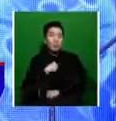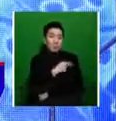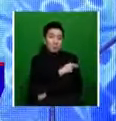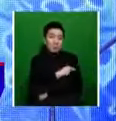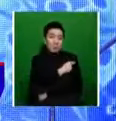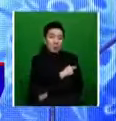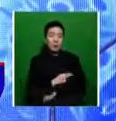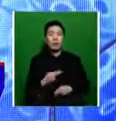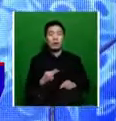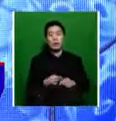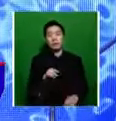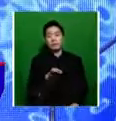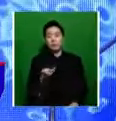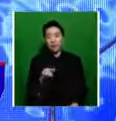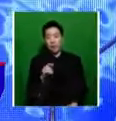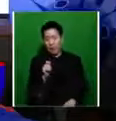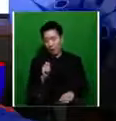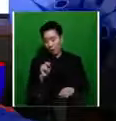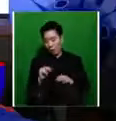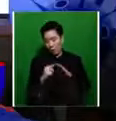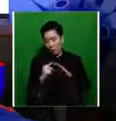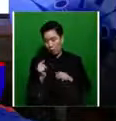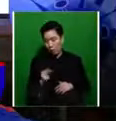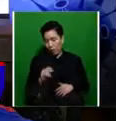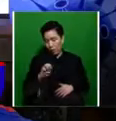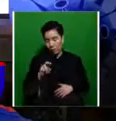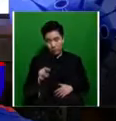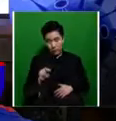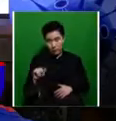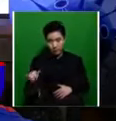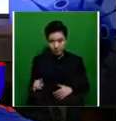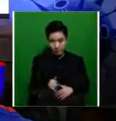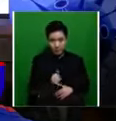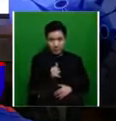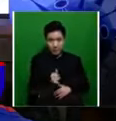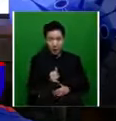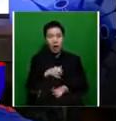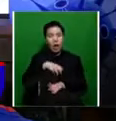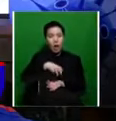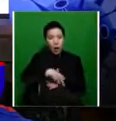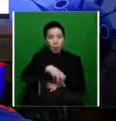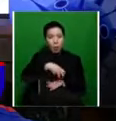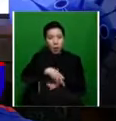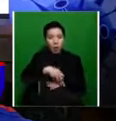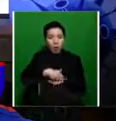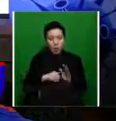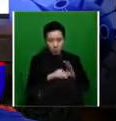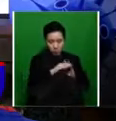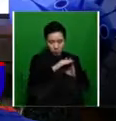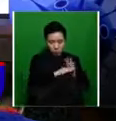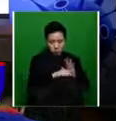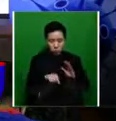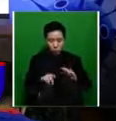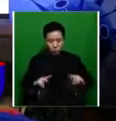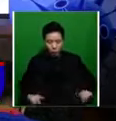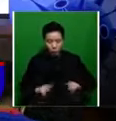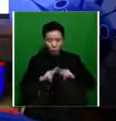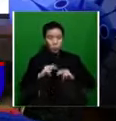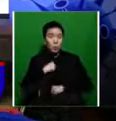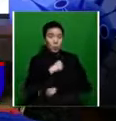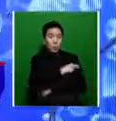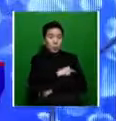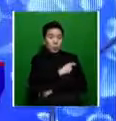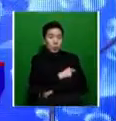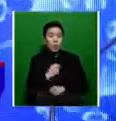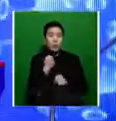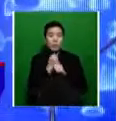อนุทินชาญวีรกุลนะครับเดี๋ยวท่านก็จะมาได้เล่าให้ฟังในมาตรการต่างๆของกระทรวงสาธารณสุขและมาตรการ